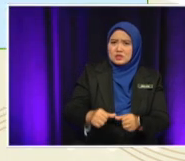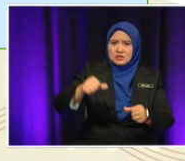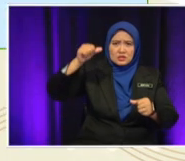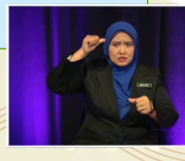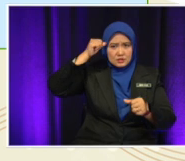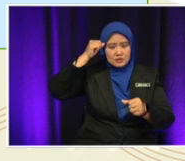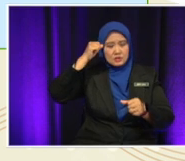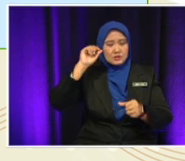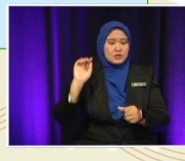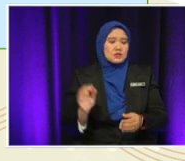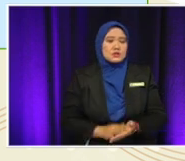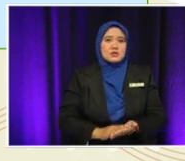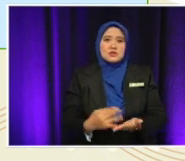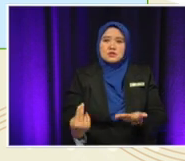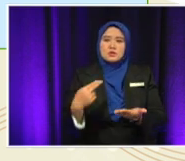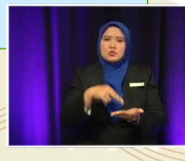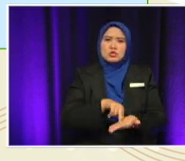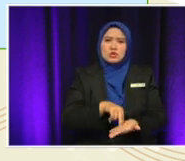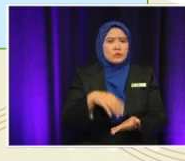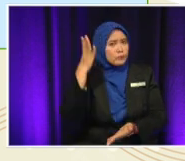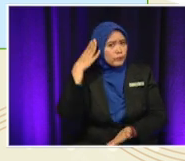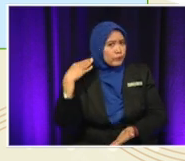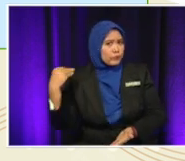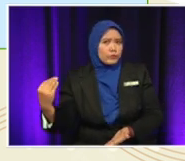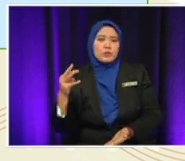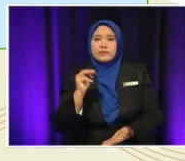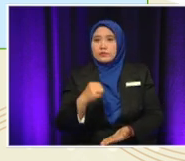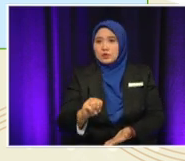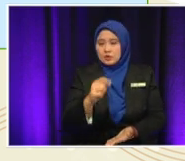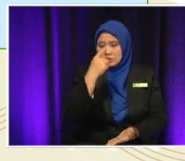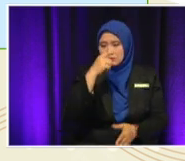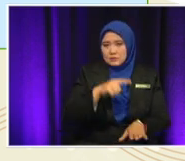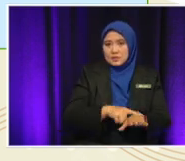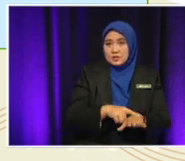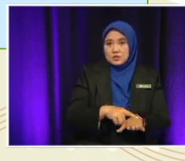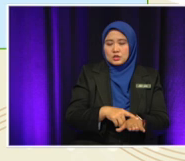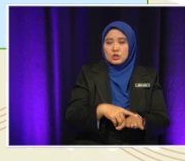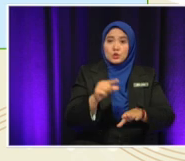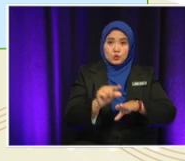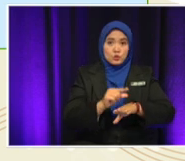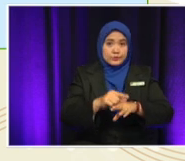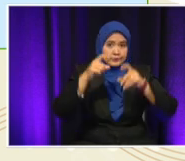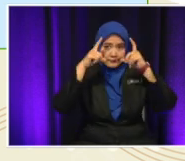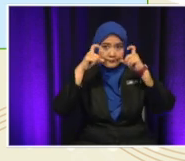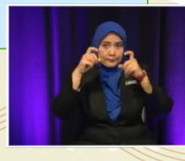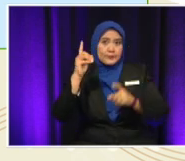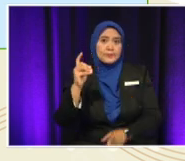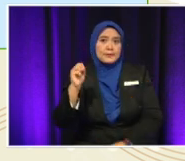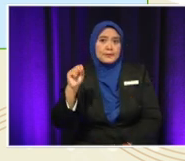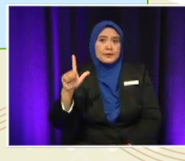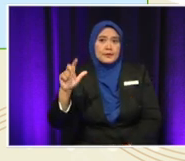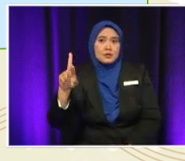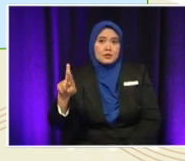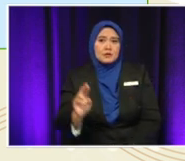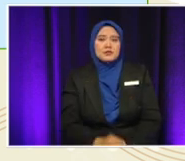ingat kembali imbas kembali pengalaman mereka semasa menggunakan camera DSLR yaitu kalau kita